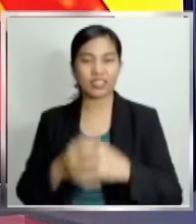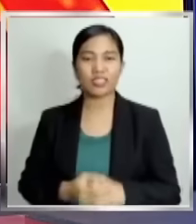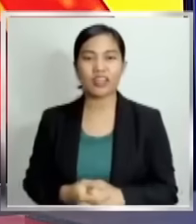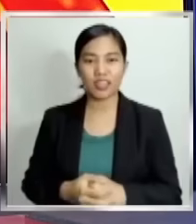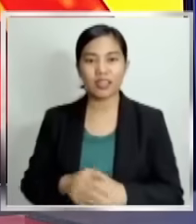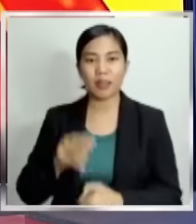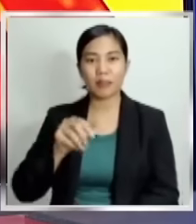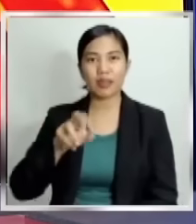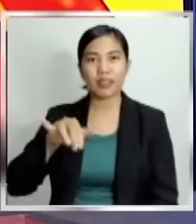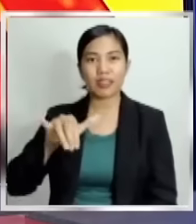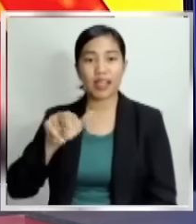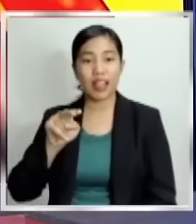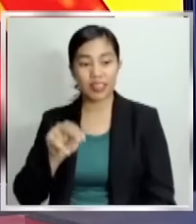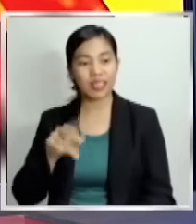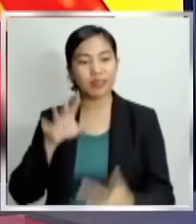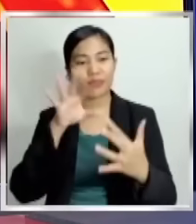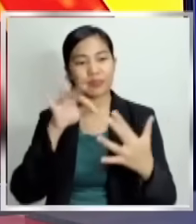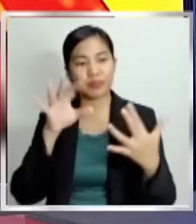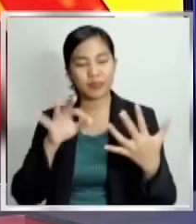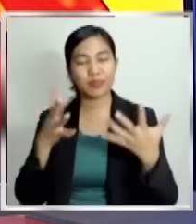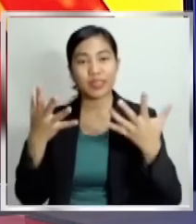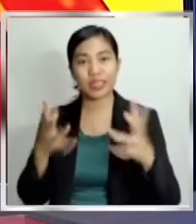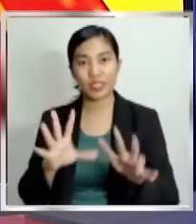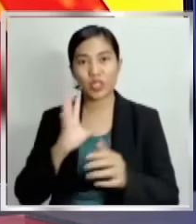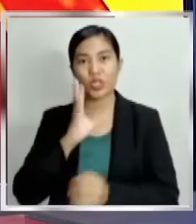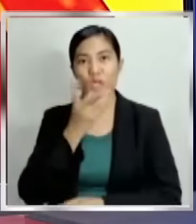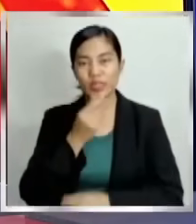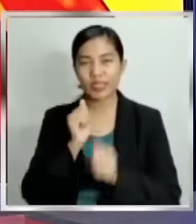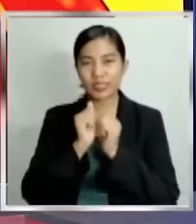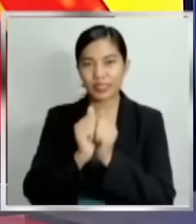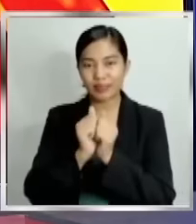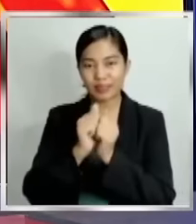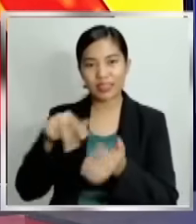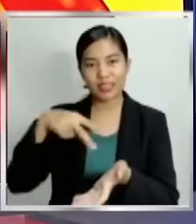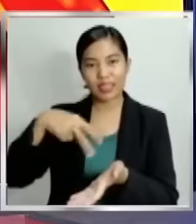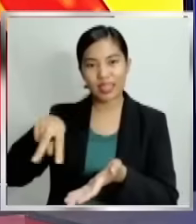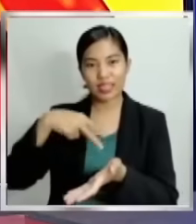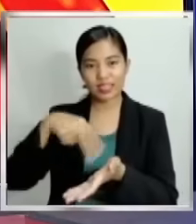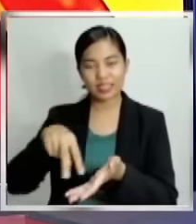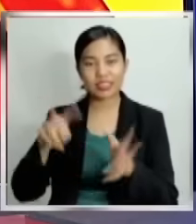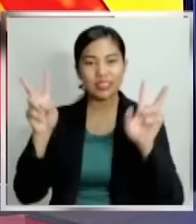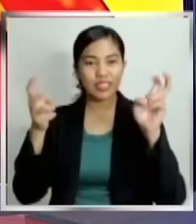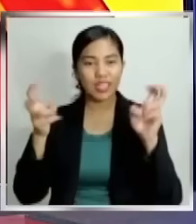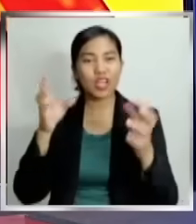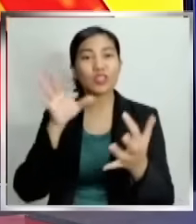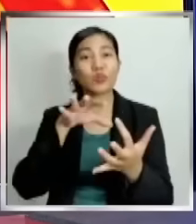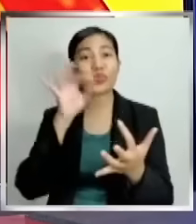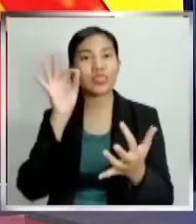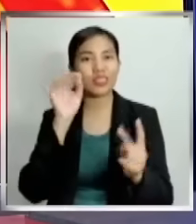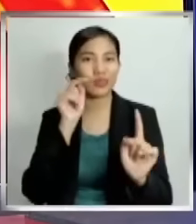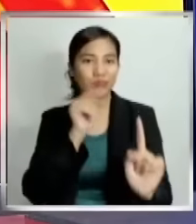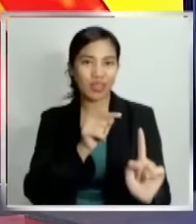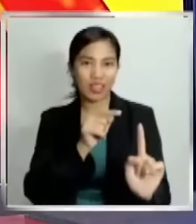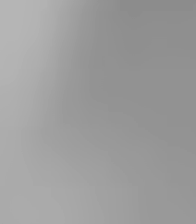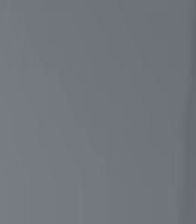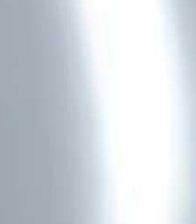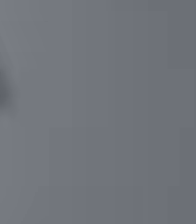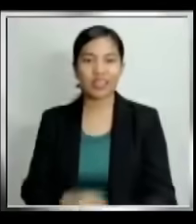sa pagsasayaw. Kilalanin ang ikangan ni Marian ay ang Chosen One sa chika ni Aubrey Carampel.